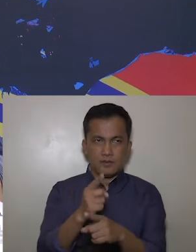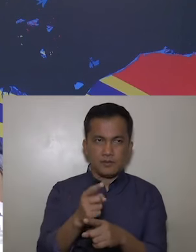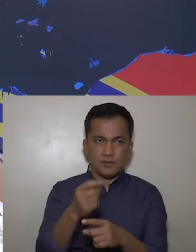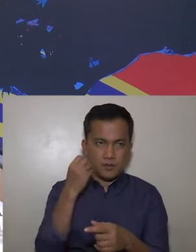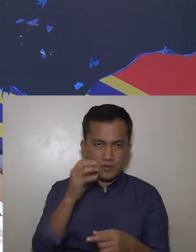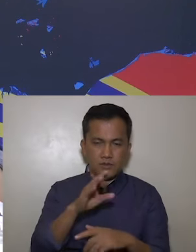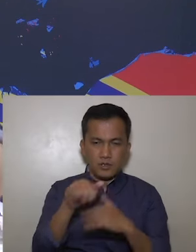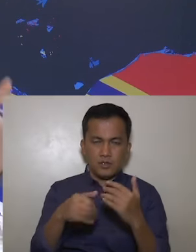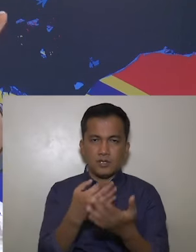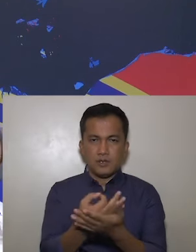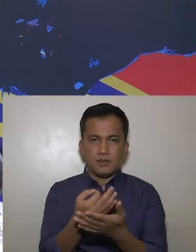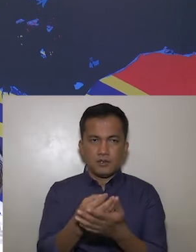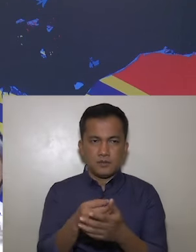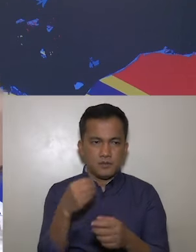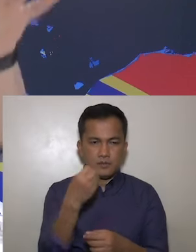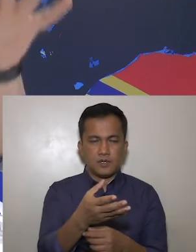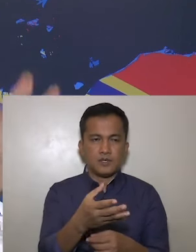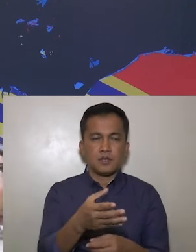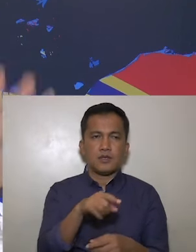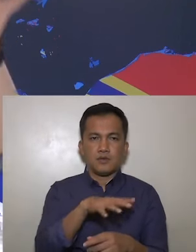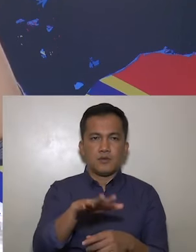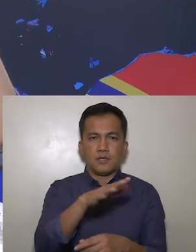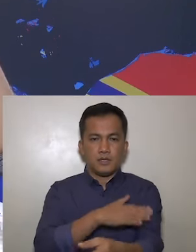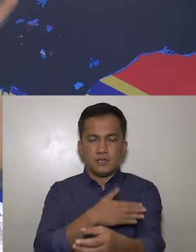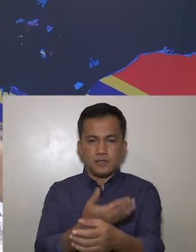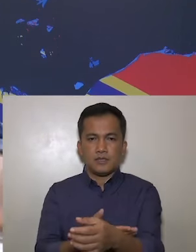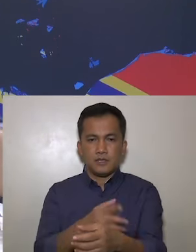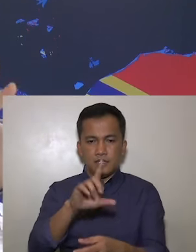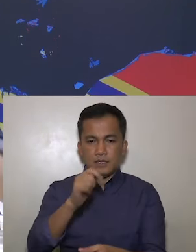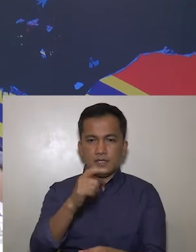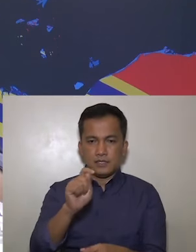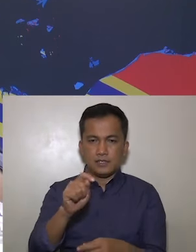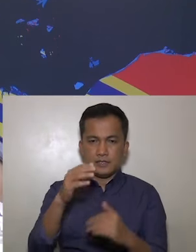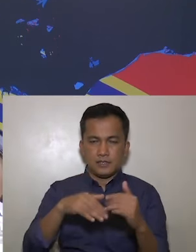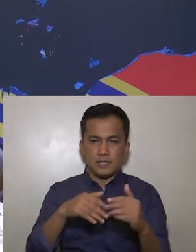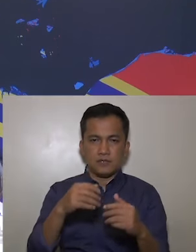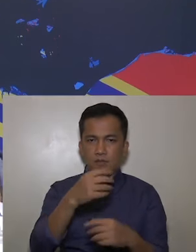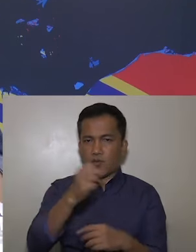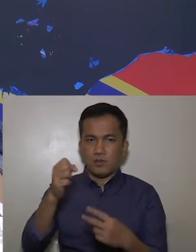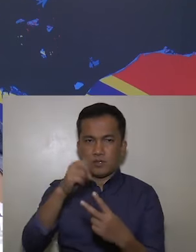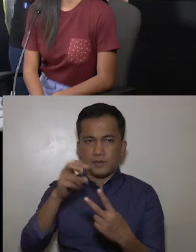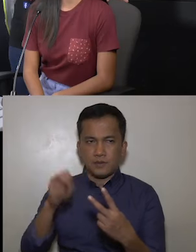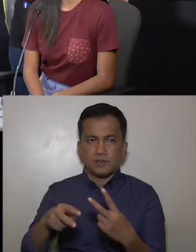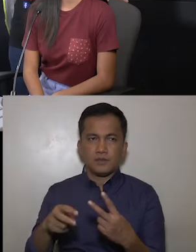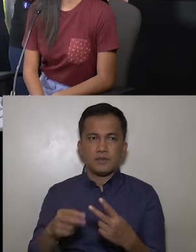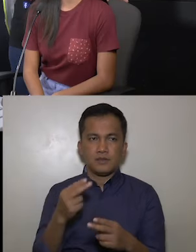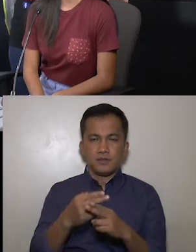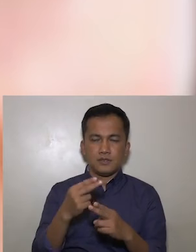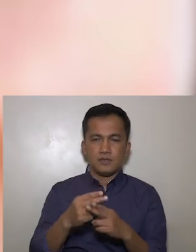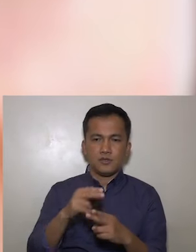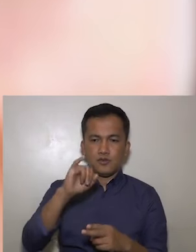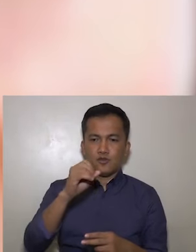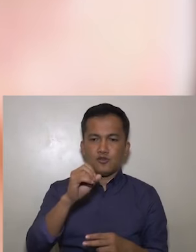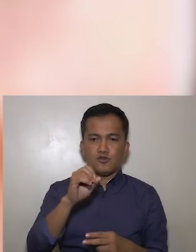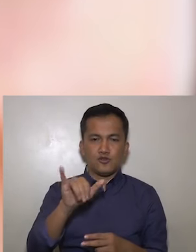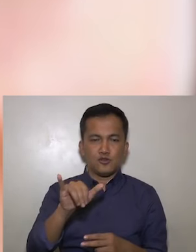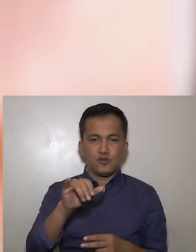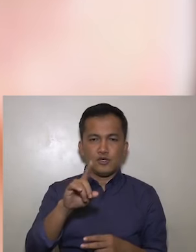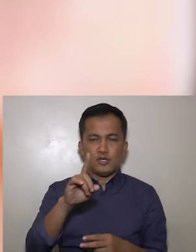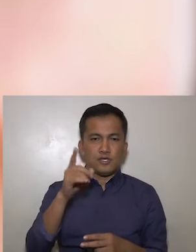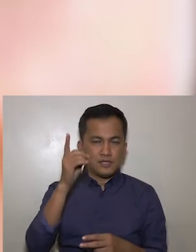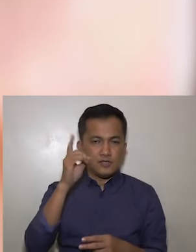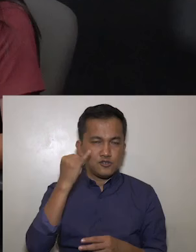lang, sir. Yeah, pauwi ka, tapos lahat ng pera mo mapunta dito sa mga anak mo sa legit kaysa naman mapunta kay Kabit. Ano ba pangalan ni Kabit? Joy